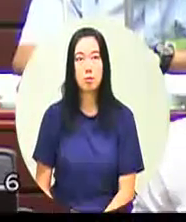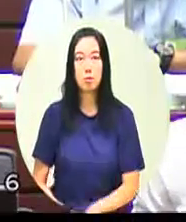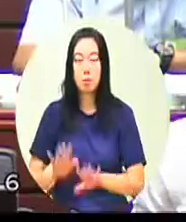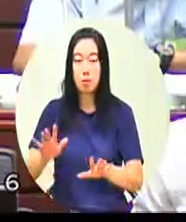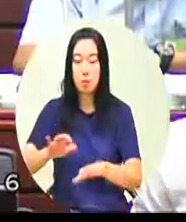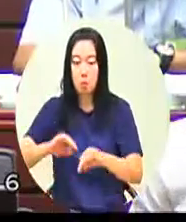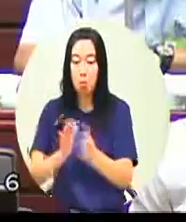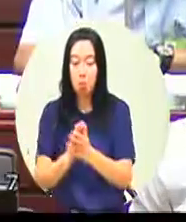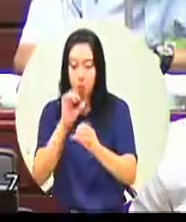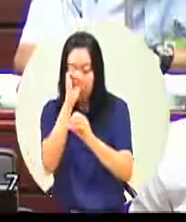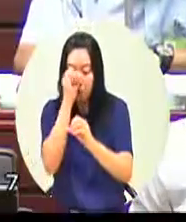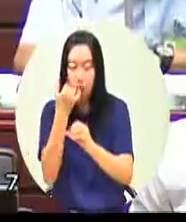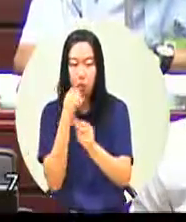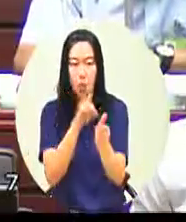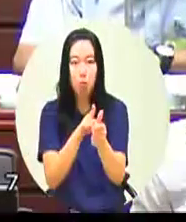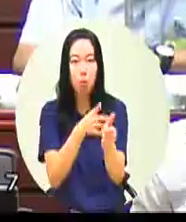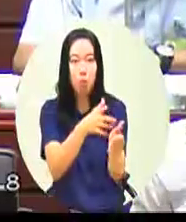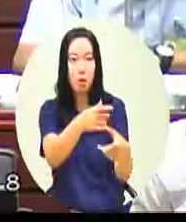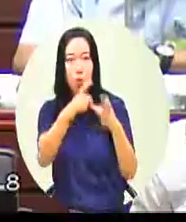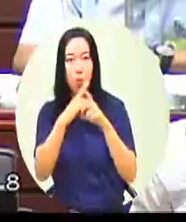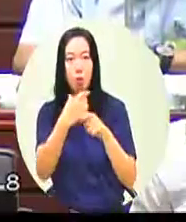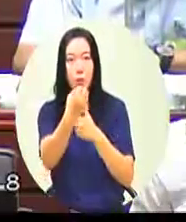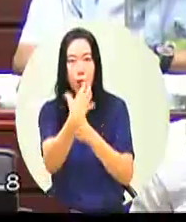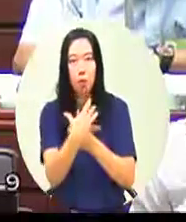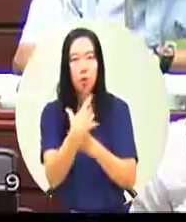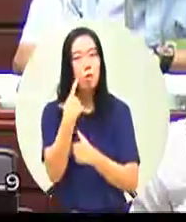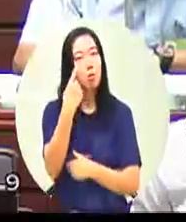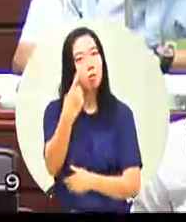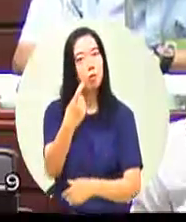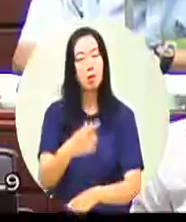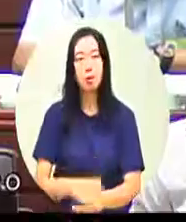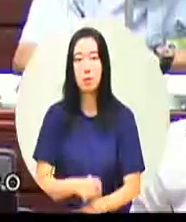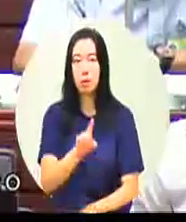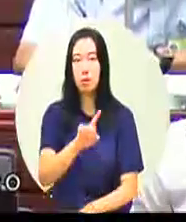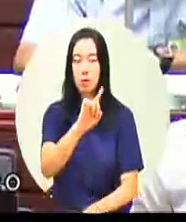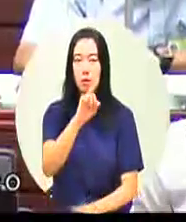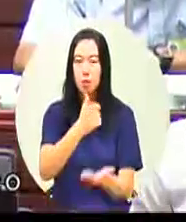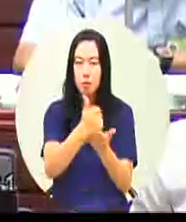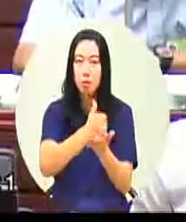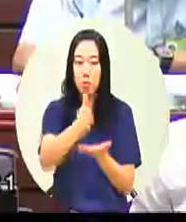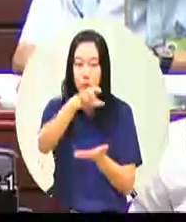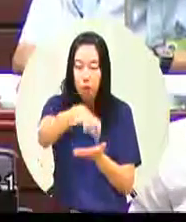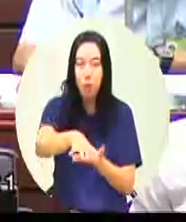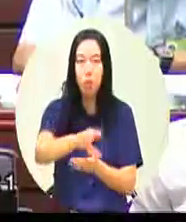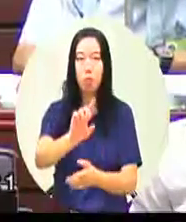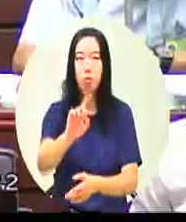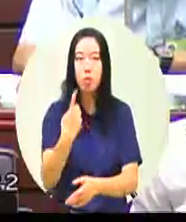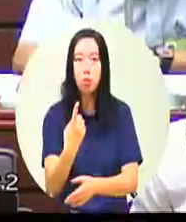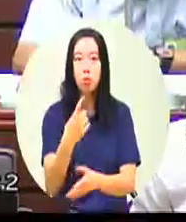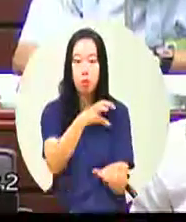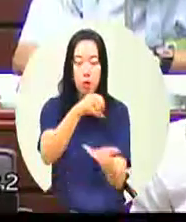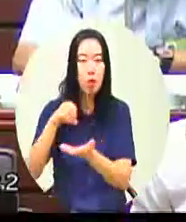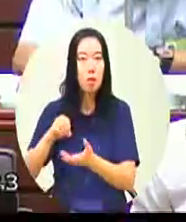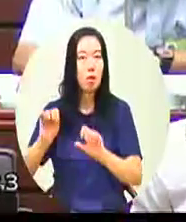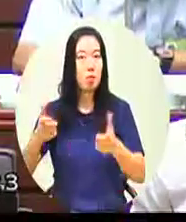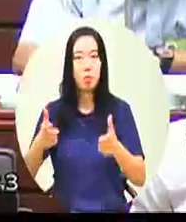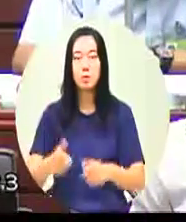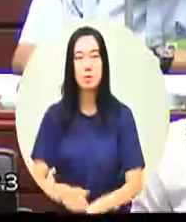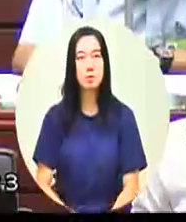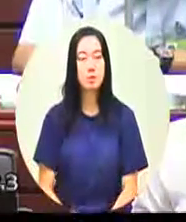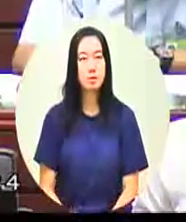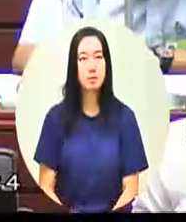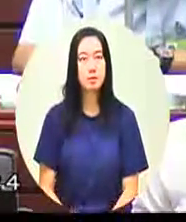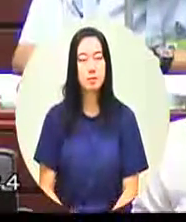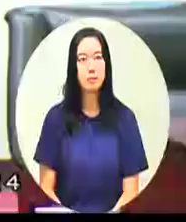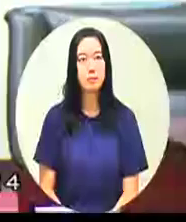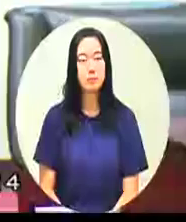查着，随知影对一个农民诶，因为是伊他不是从源头取得的。不是从源头取得的， 当然，局